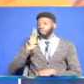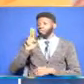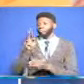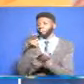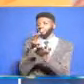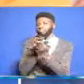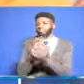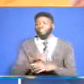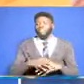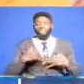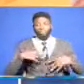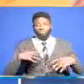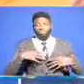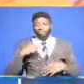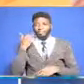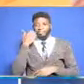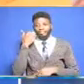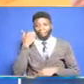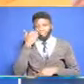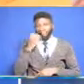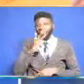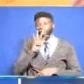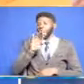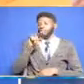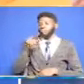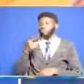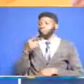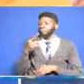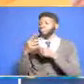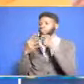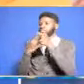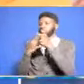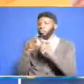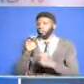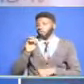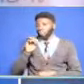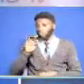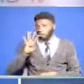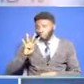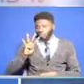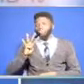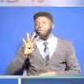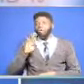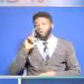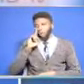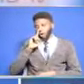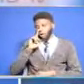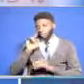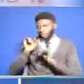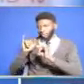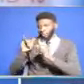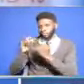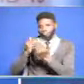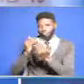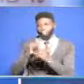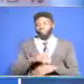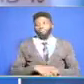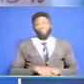Wagonjwa 4905 wanapokea huduma za matibabu wakiwa nyumbani. Aidha, kufikia leo watu